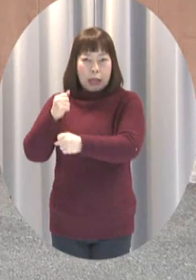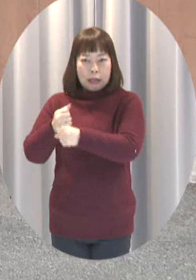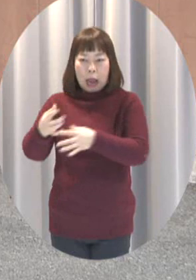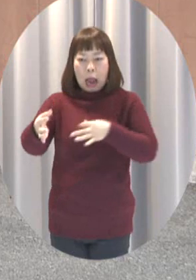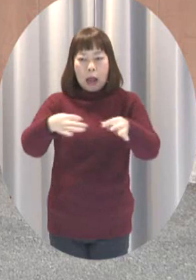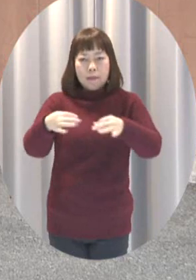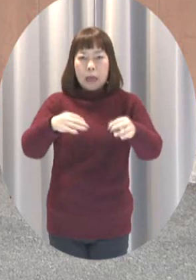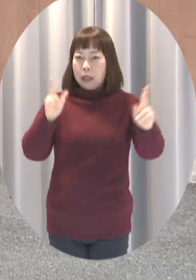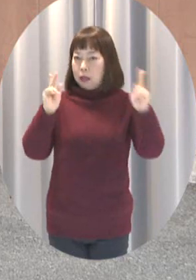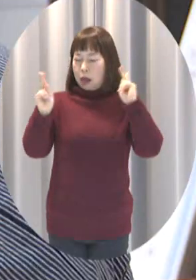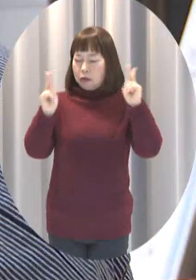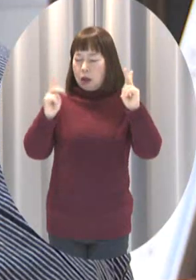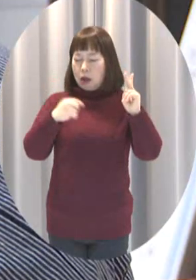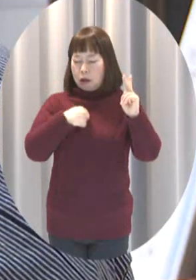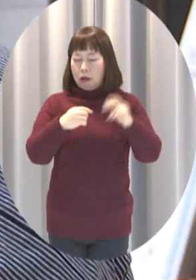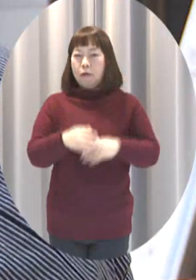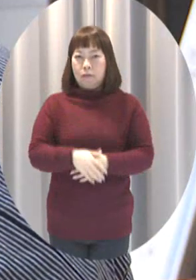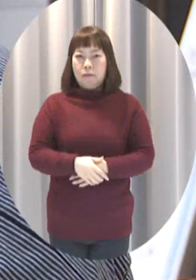ございます。